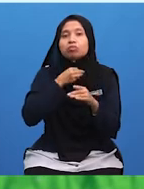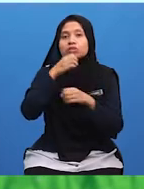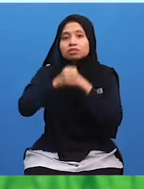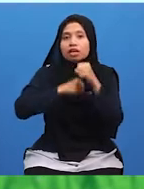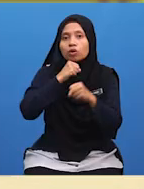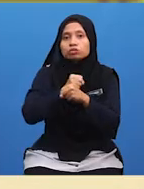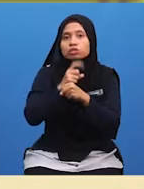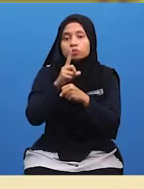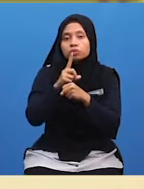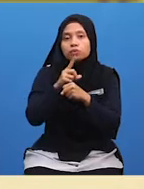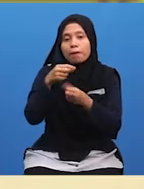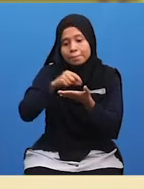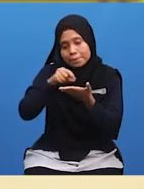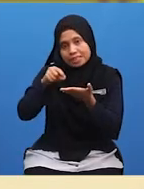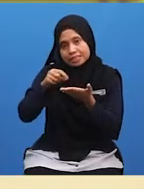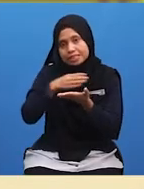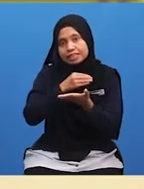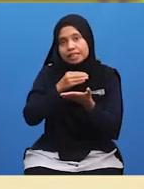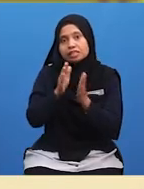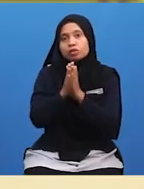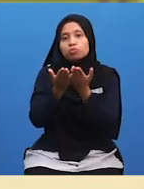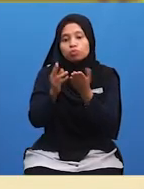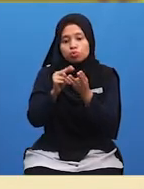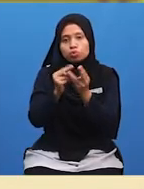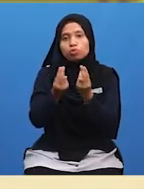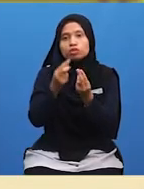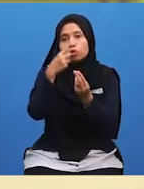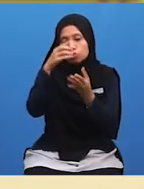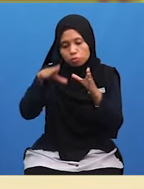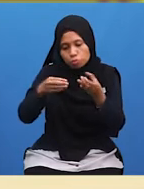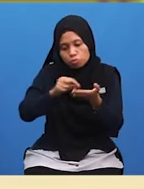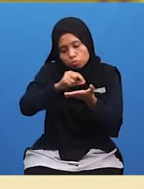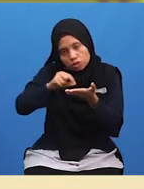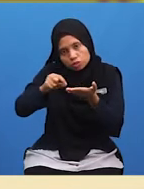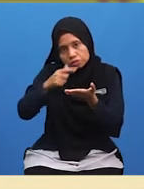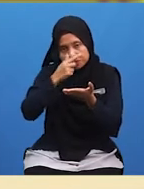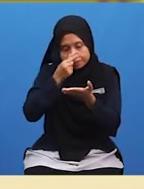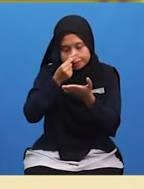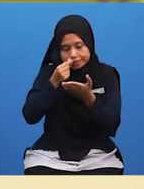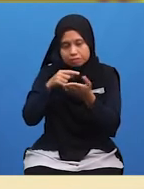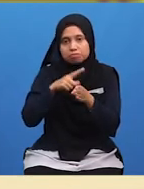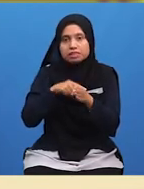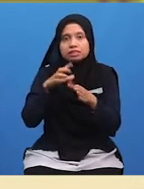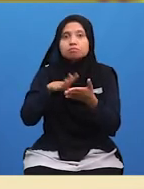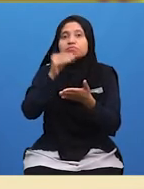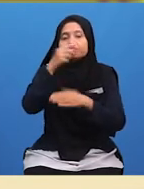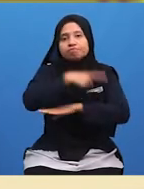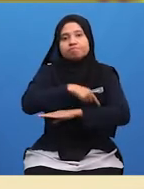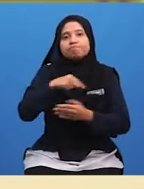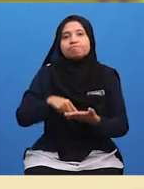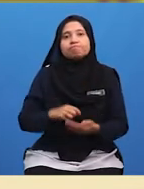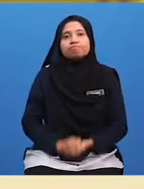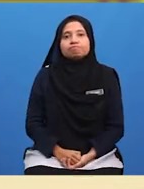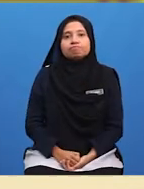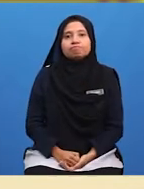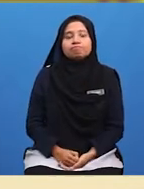1, pensel dan buku nota untuk membuat catatan sepanjang sesi.